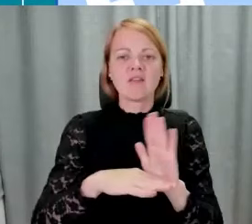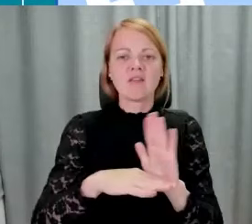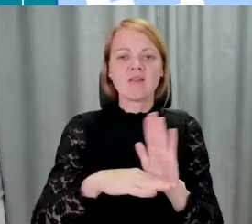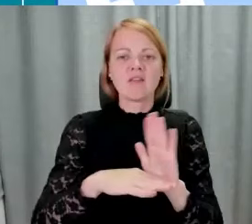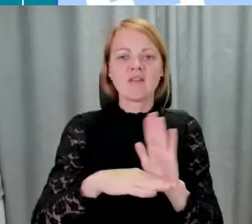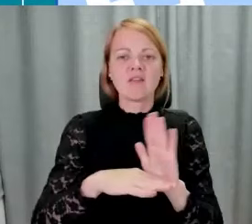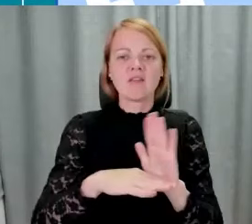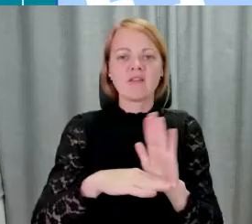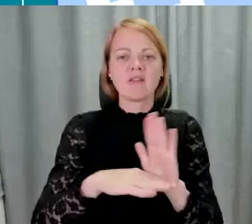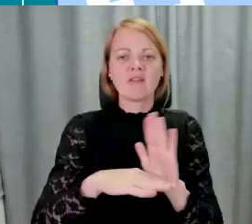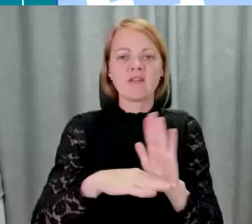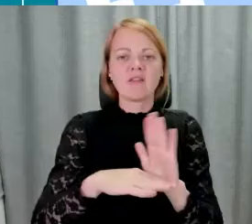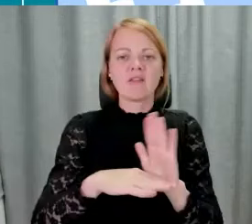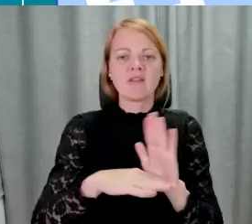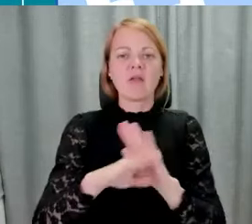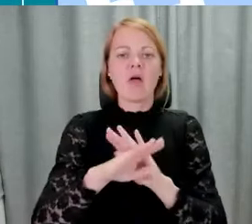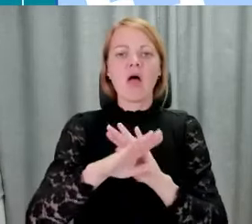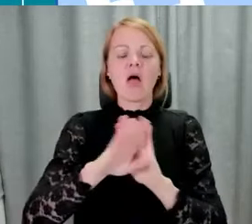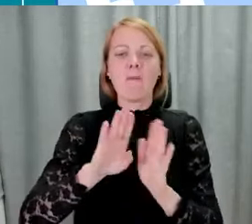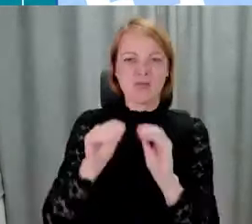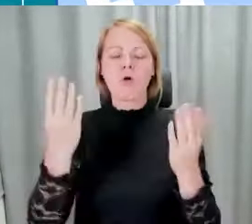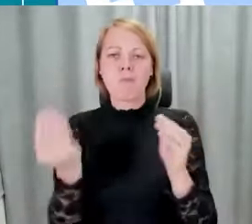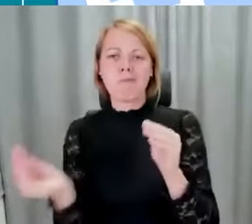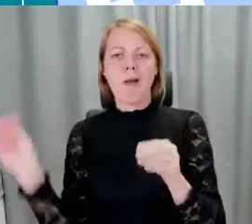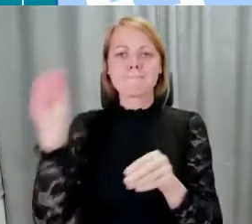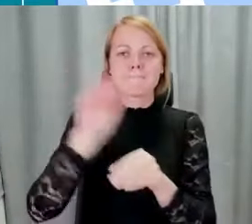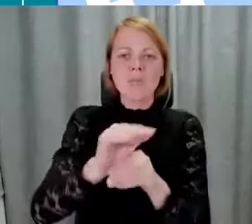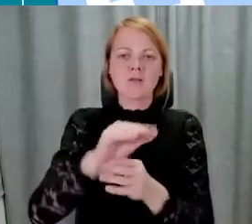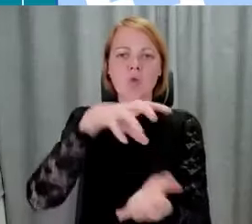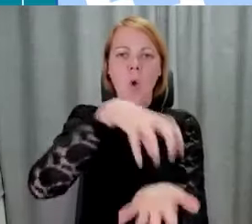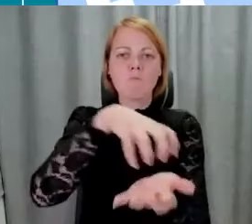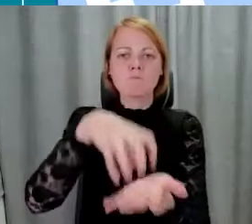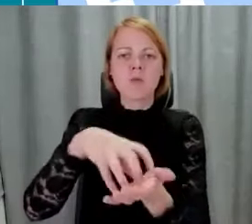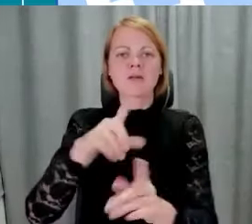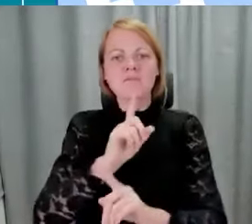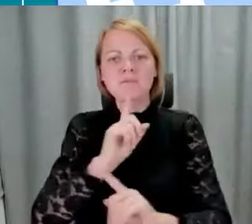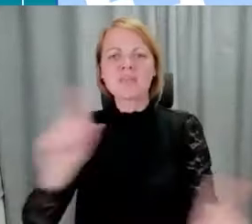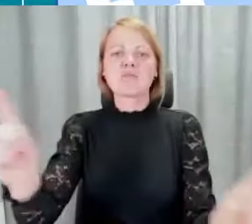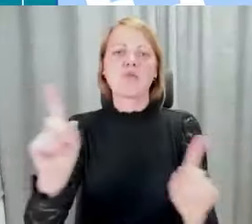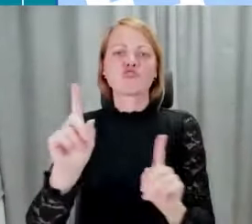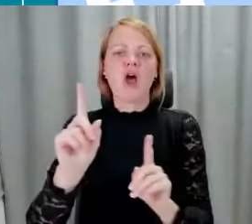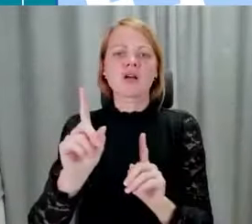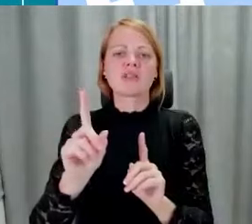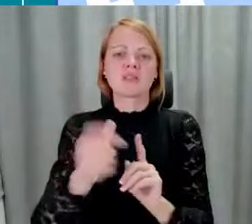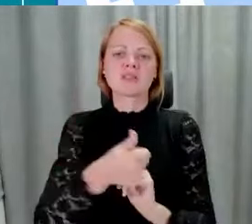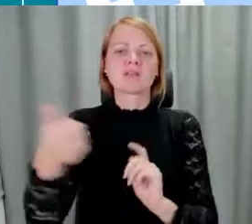objektu skaitu, un pēkšņi mums nāk kaut kādi papildus objekti, kuriem vajag kaut kādas īpašākas prasības. Tie ir teorētiski